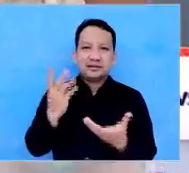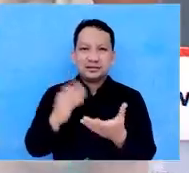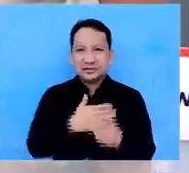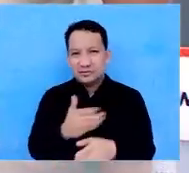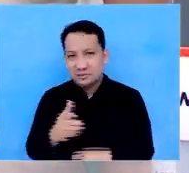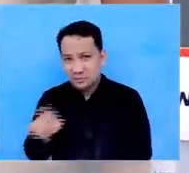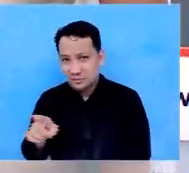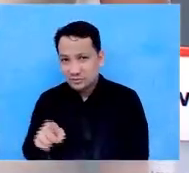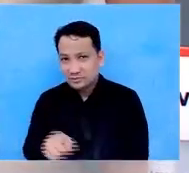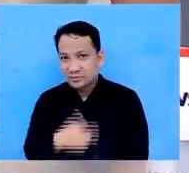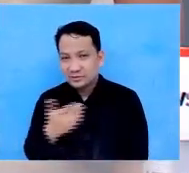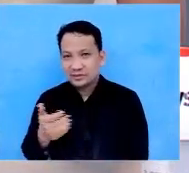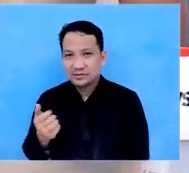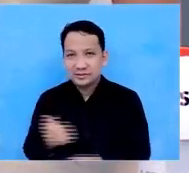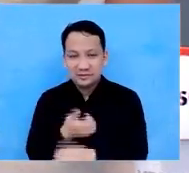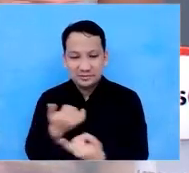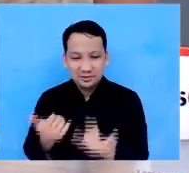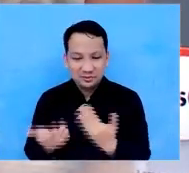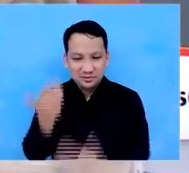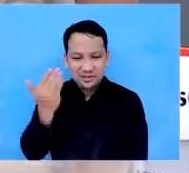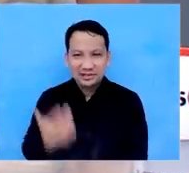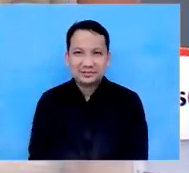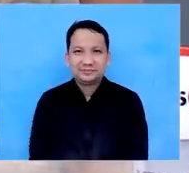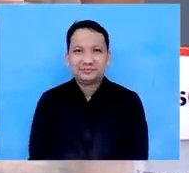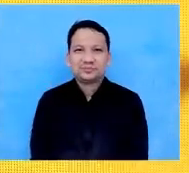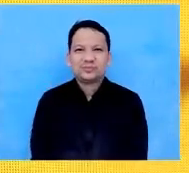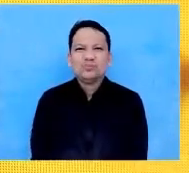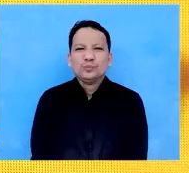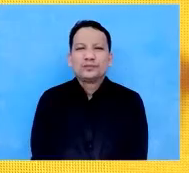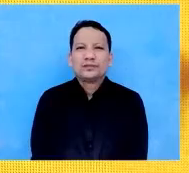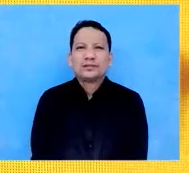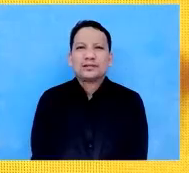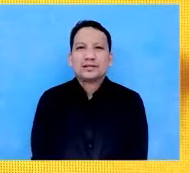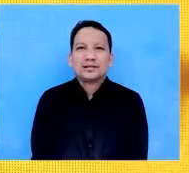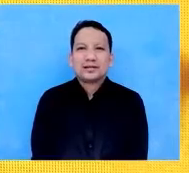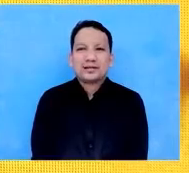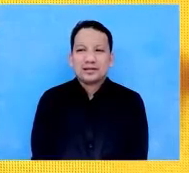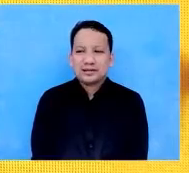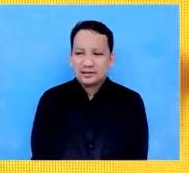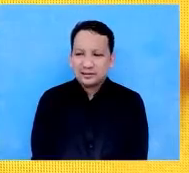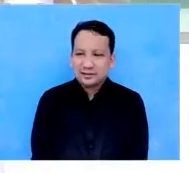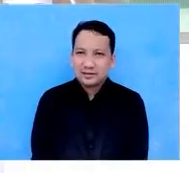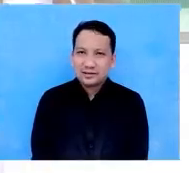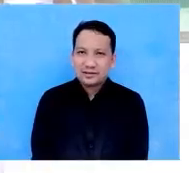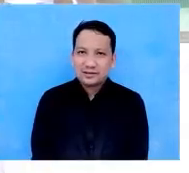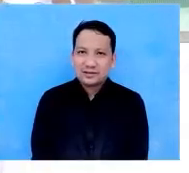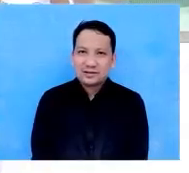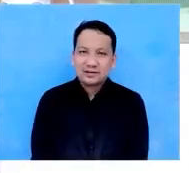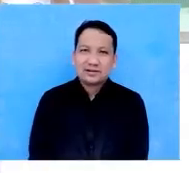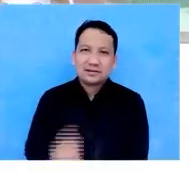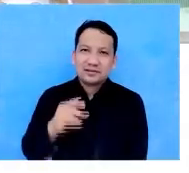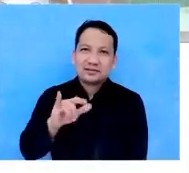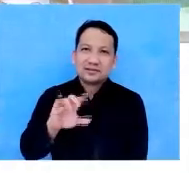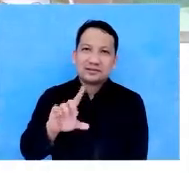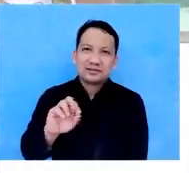iyong pasample ngayong umaga? Yes. Which one do you want? Umpisa na muna natin hiling doon muna, sa hiling. Hiling.